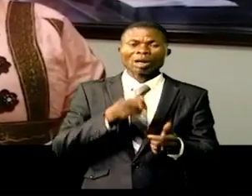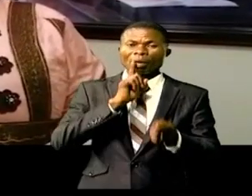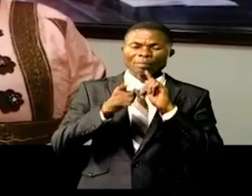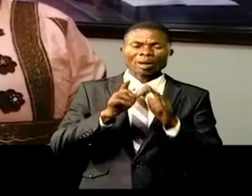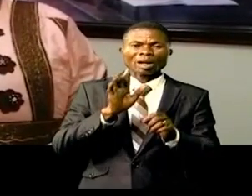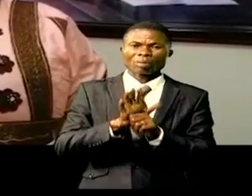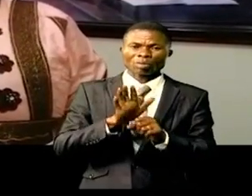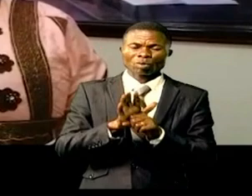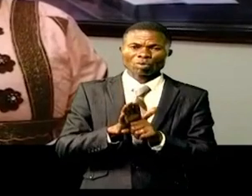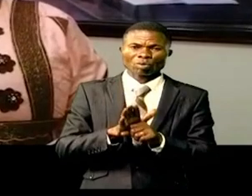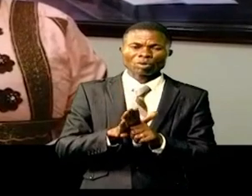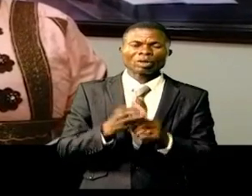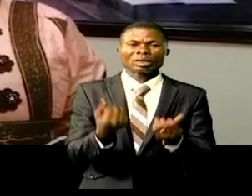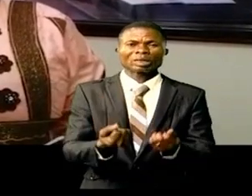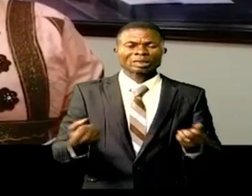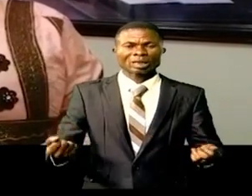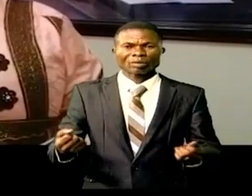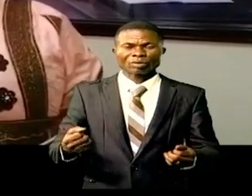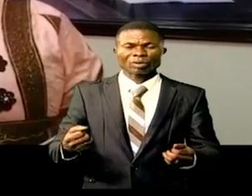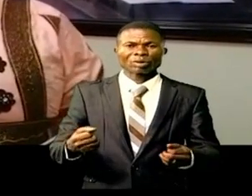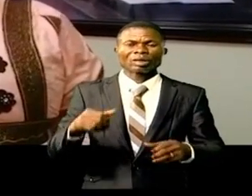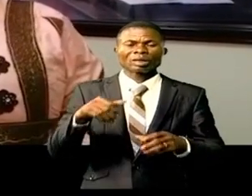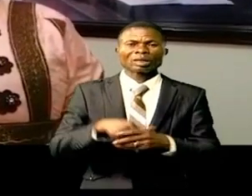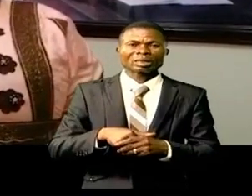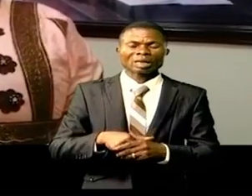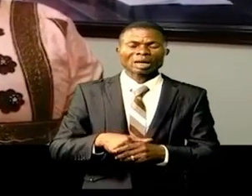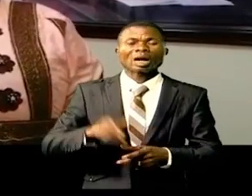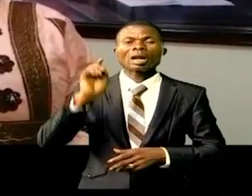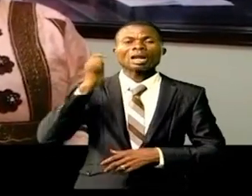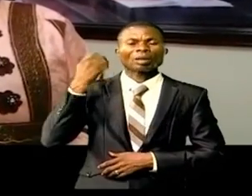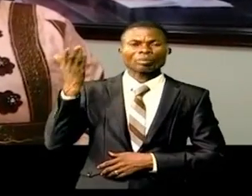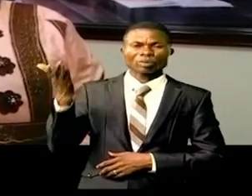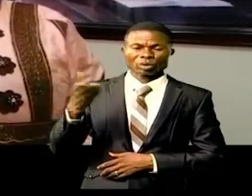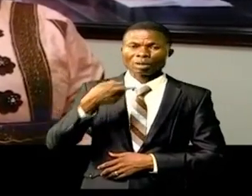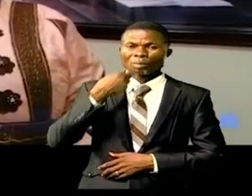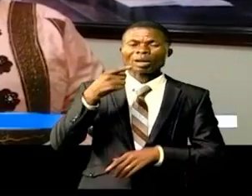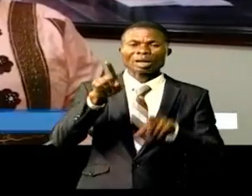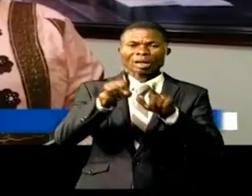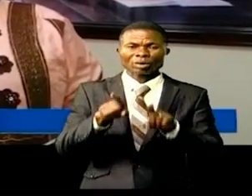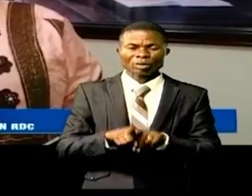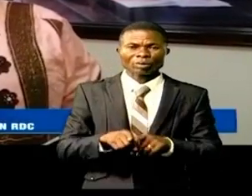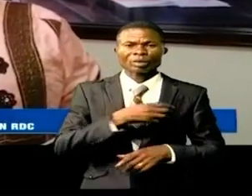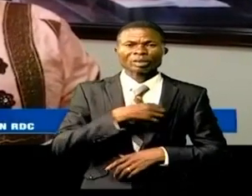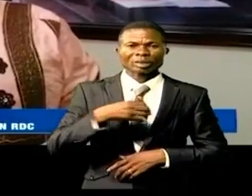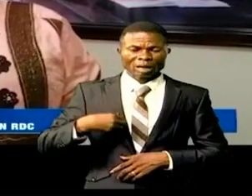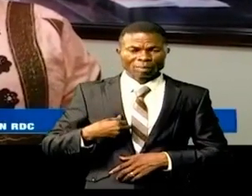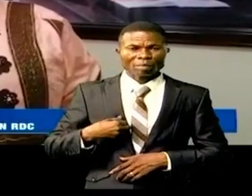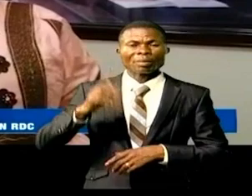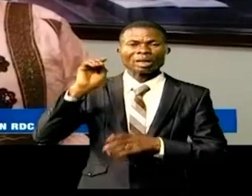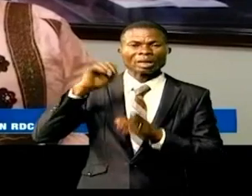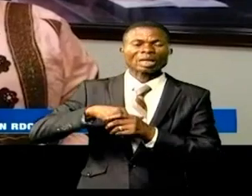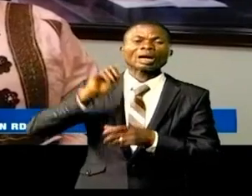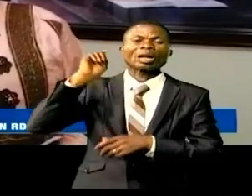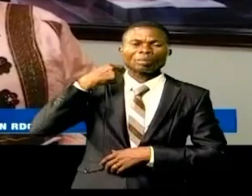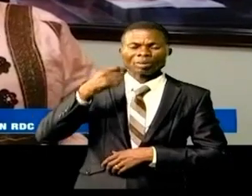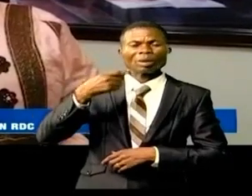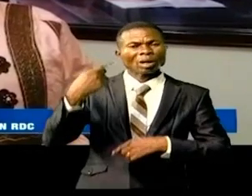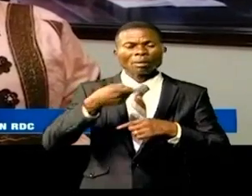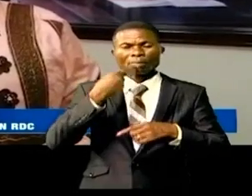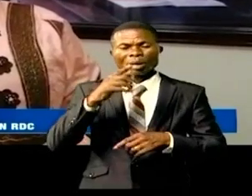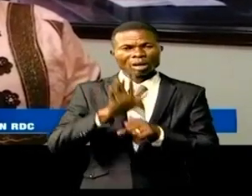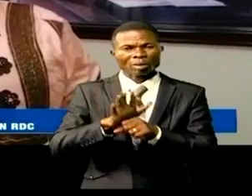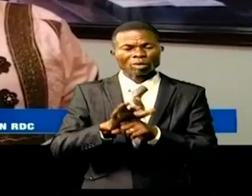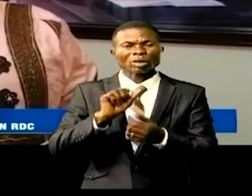peu des enfants qui se trouvent en milieu carcéral. On a parlé également des femmes qui s'y trouvent et on a discuté un peu